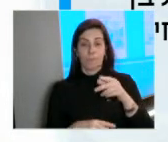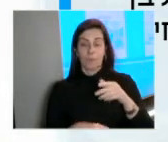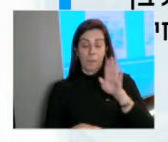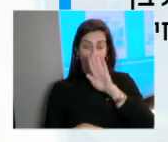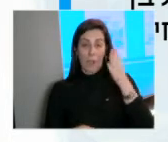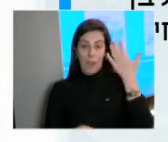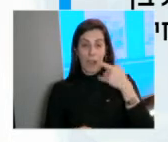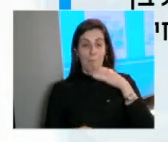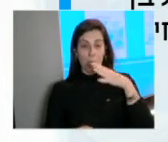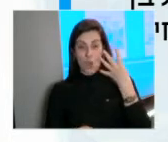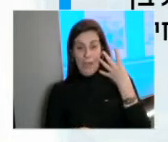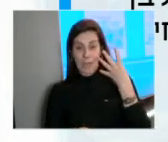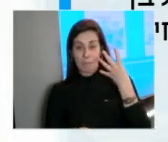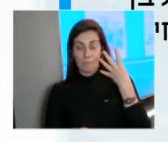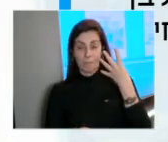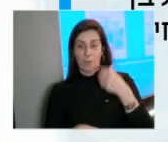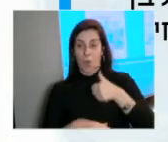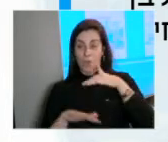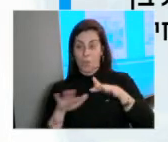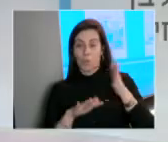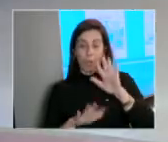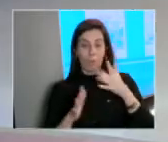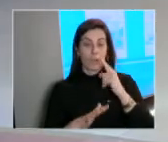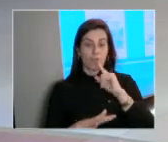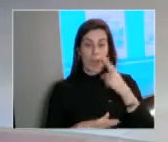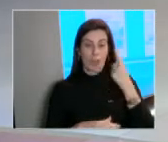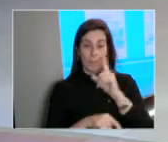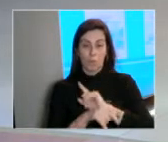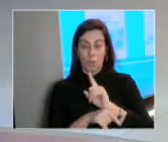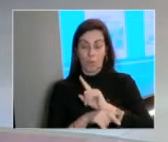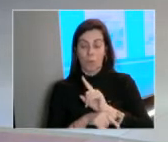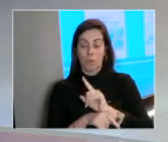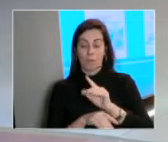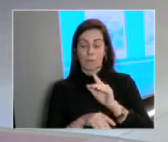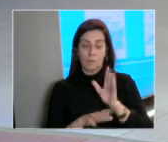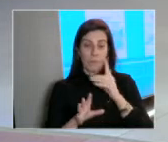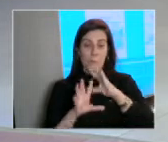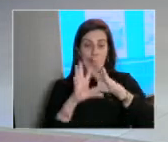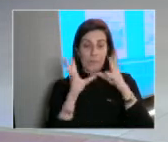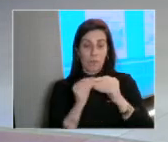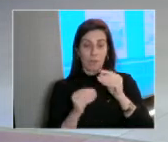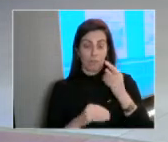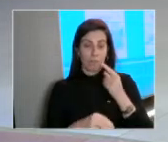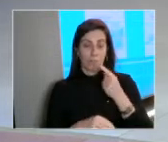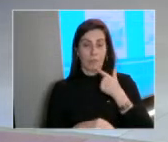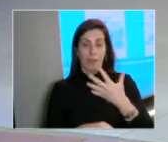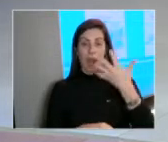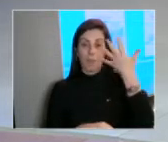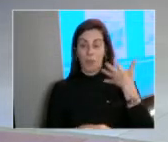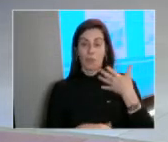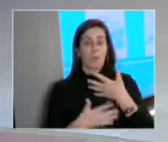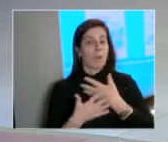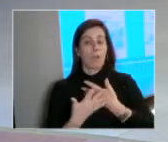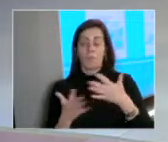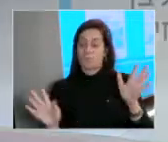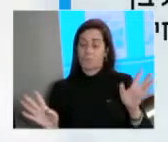כיהן 4 שנים בערך כראש ממשלה, ועוד כשנה בתקופות של ממשלת מעבר. זאת אומרת, הוא נבחר רק לפני 5 שנים, עושה את הסיכום